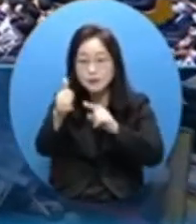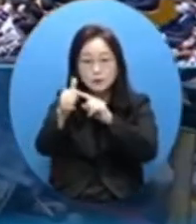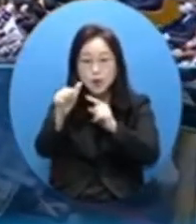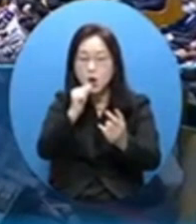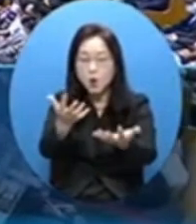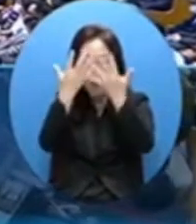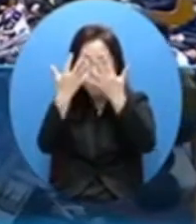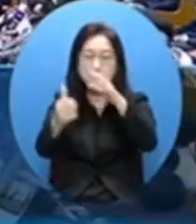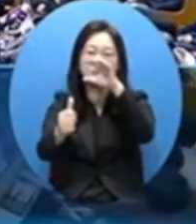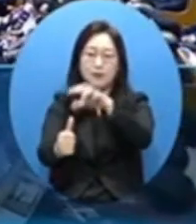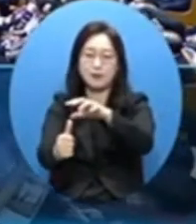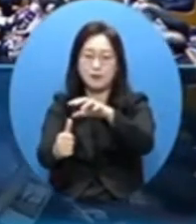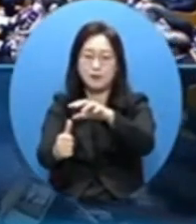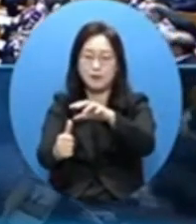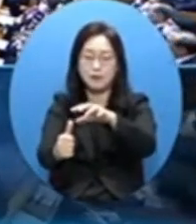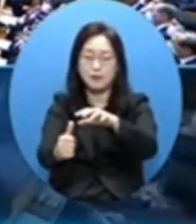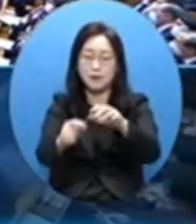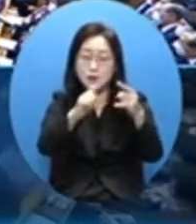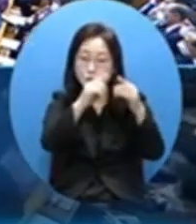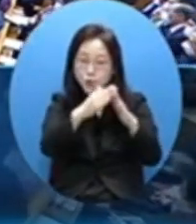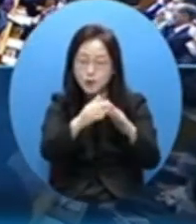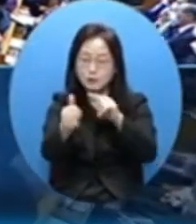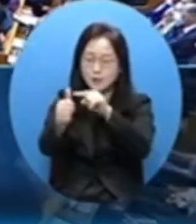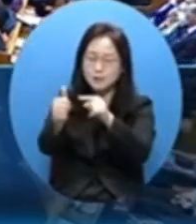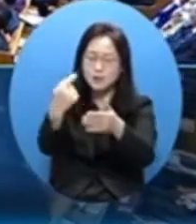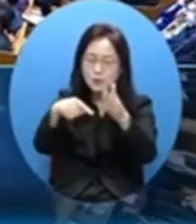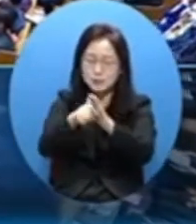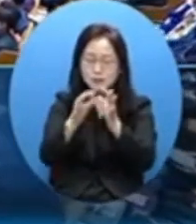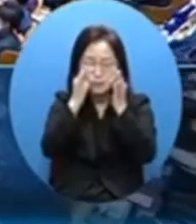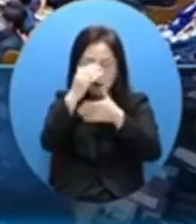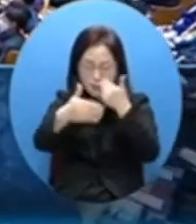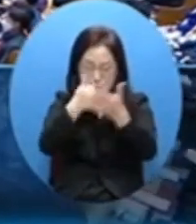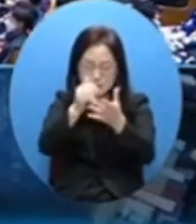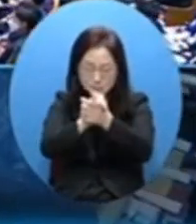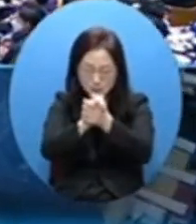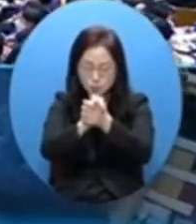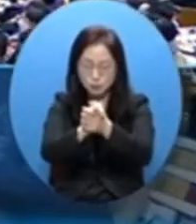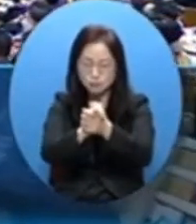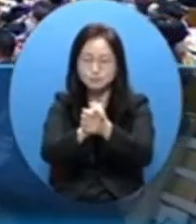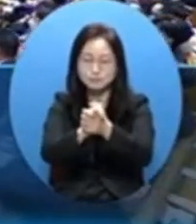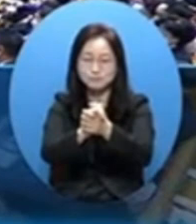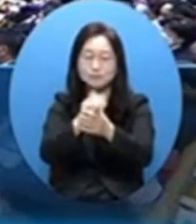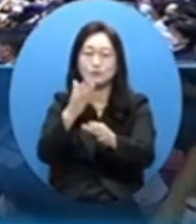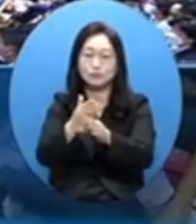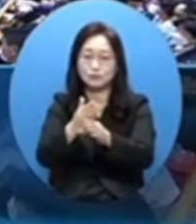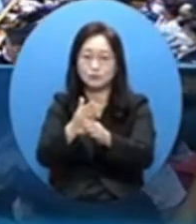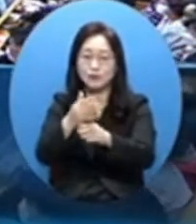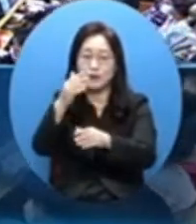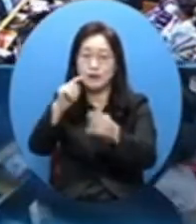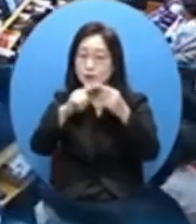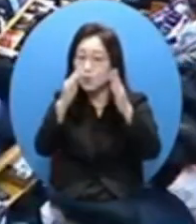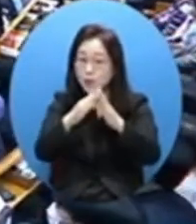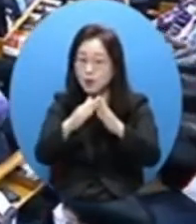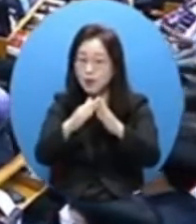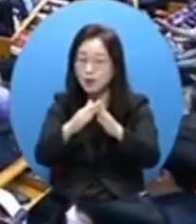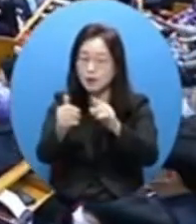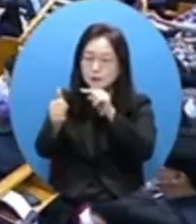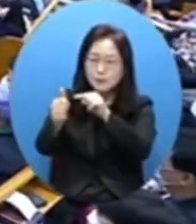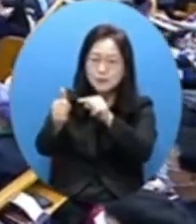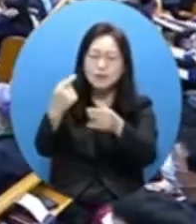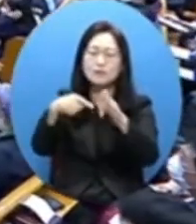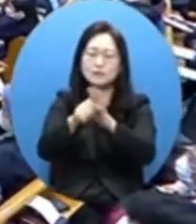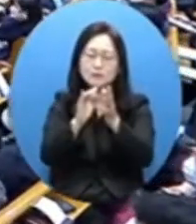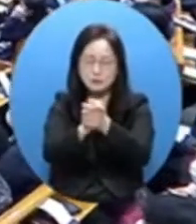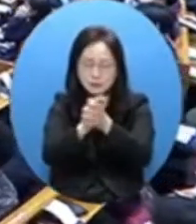갇혔고 교회는 그를 위하여 간절히 하나님께 기도하더라 말씀하고 있습니다. 교회는 그를 위하여 간절히